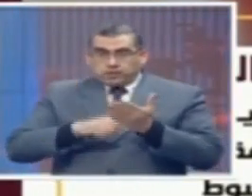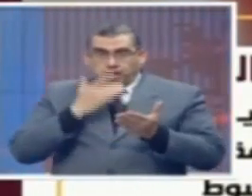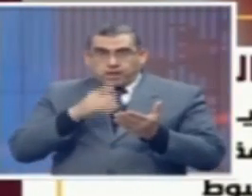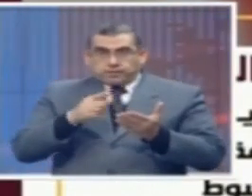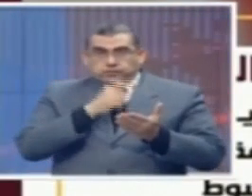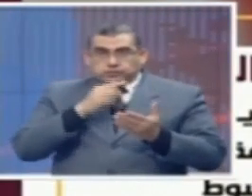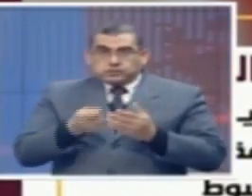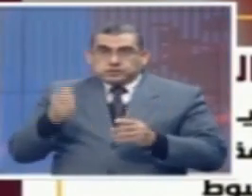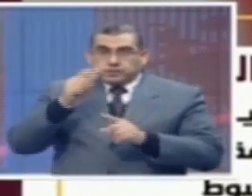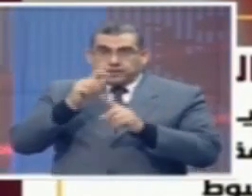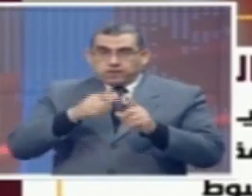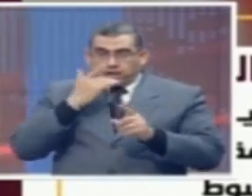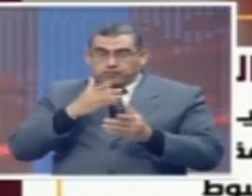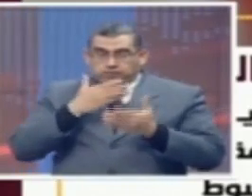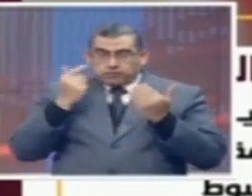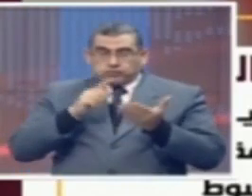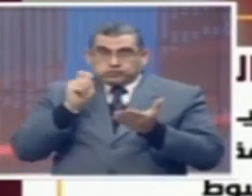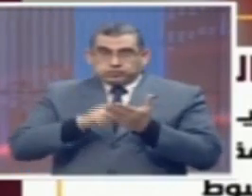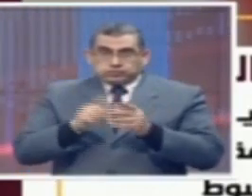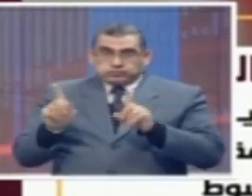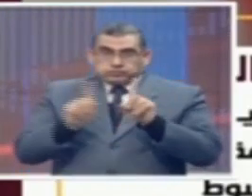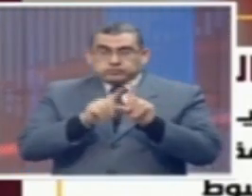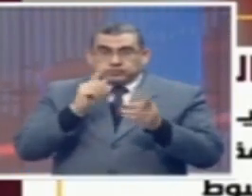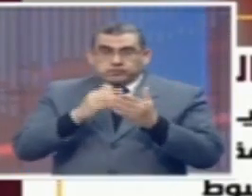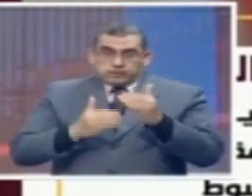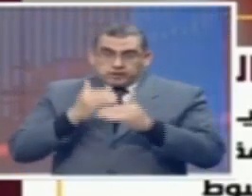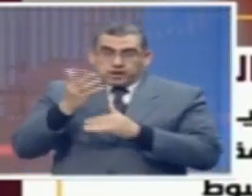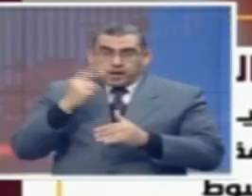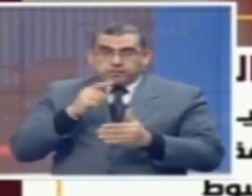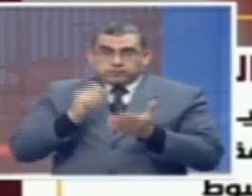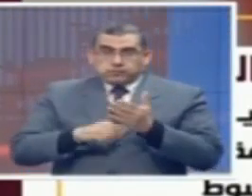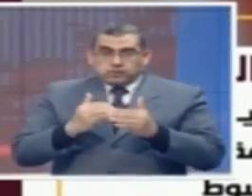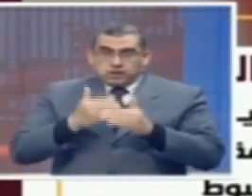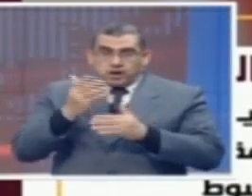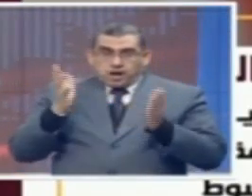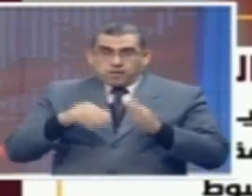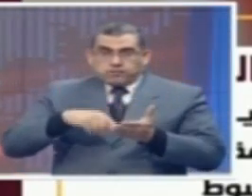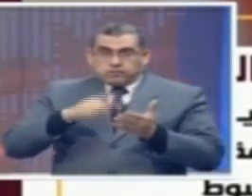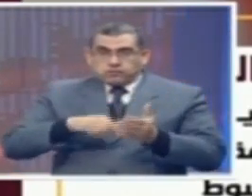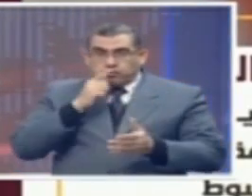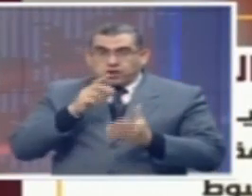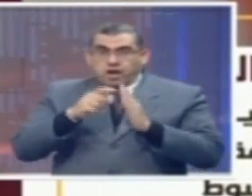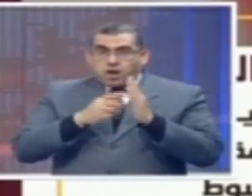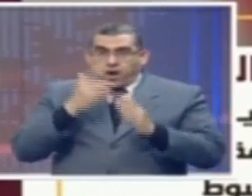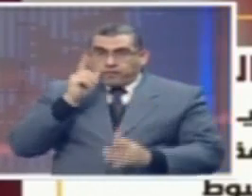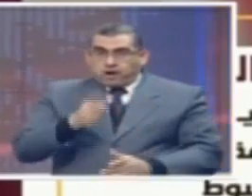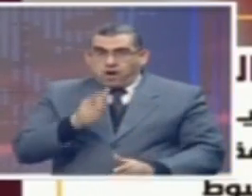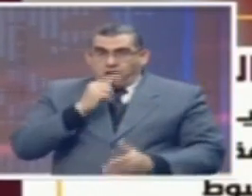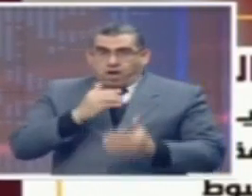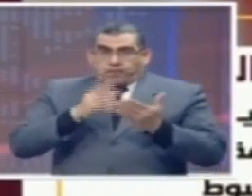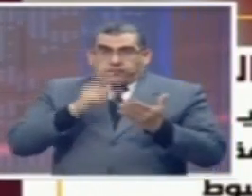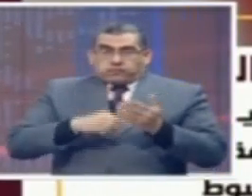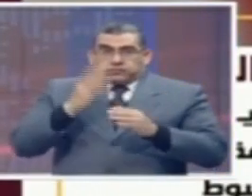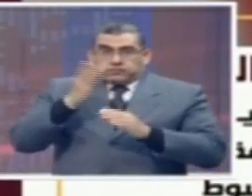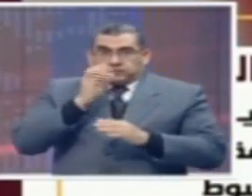القيمة المضافة التابعة لها رغم تجاوزهم حد التسجيل المقرر قانونا، وذلك في حملة